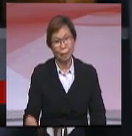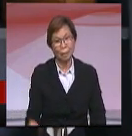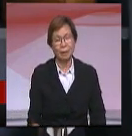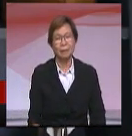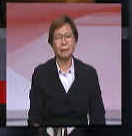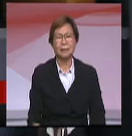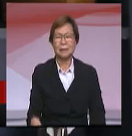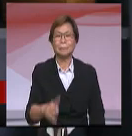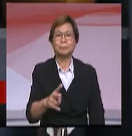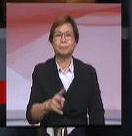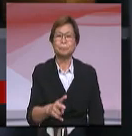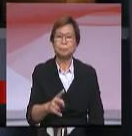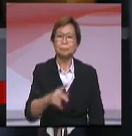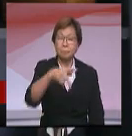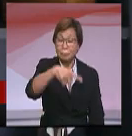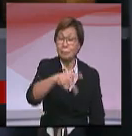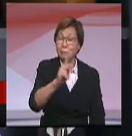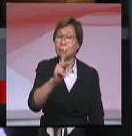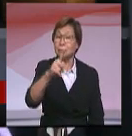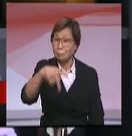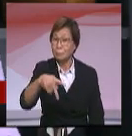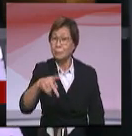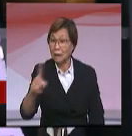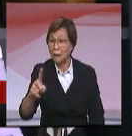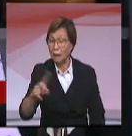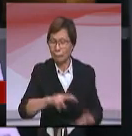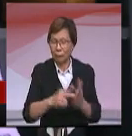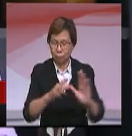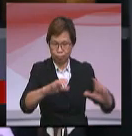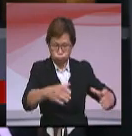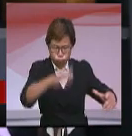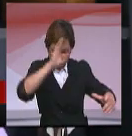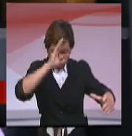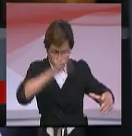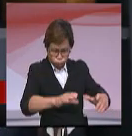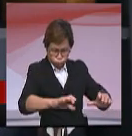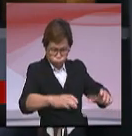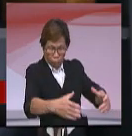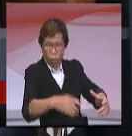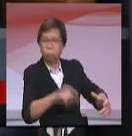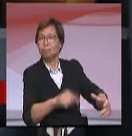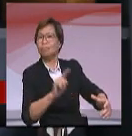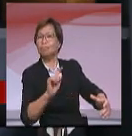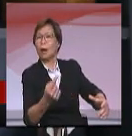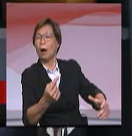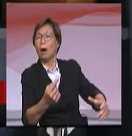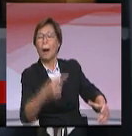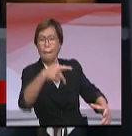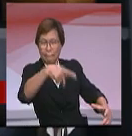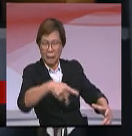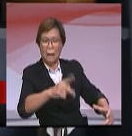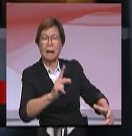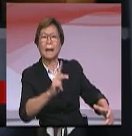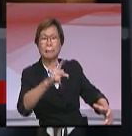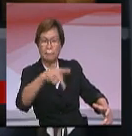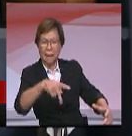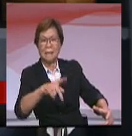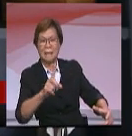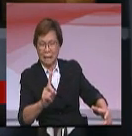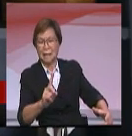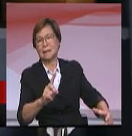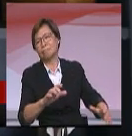diperketatkan tetapi secara bersasar, targeted Jadi sebab itulah kita ada